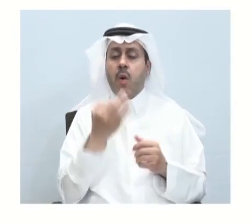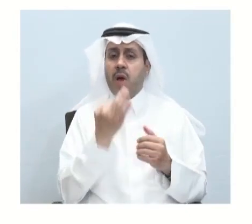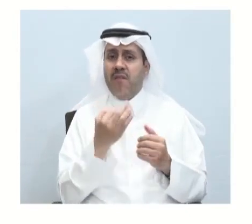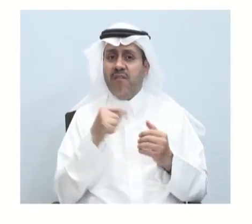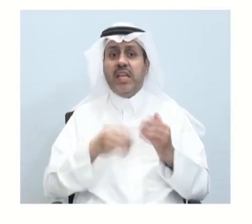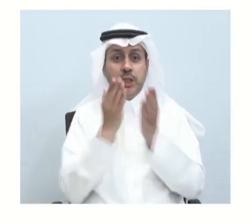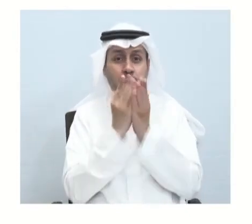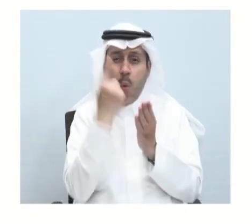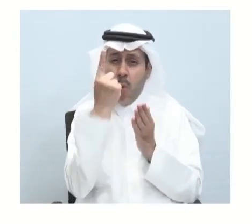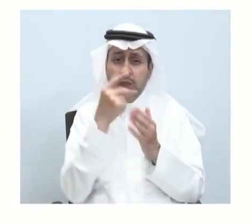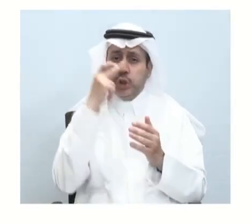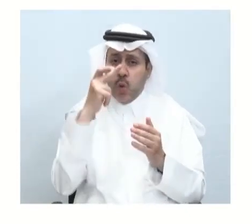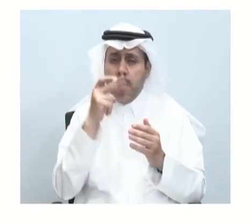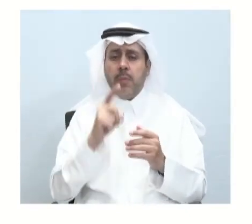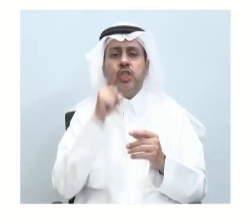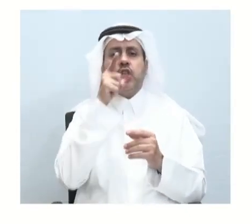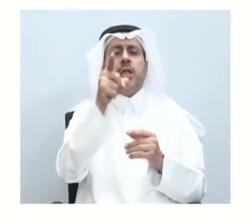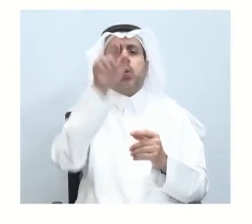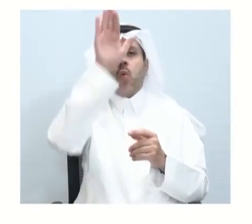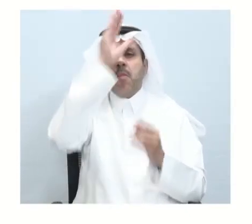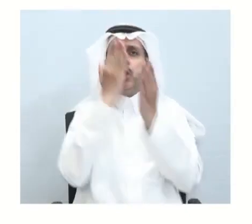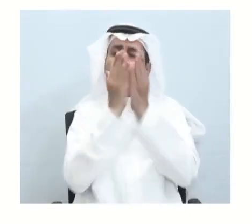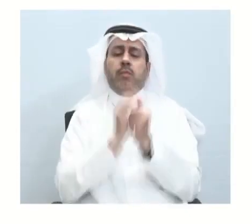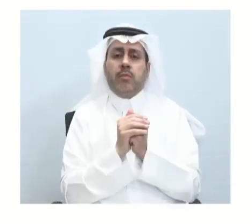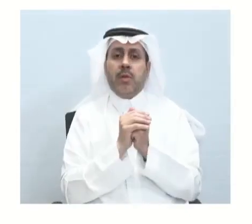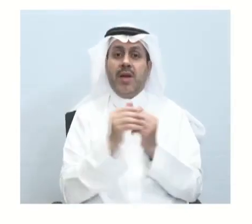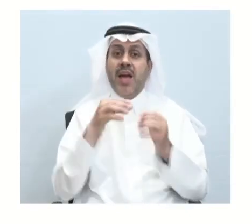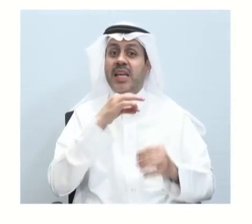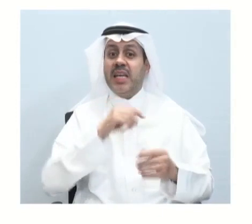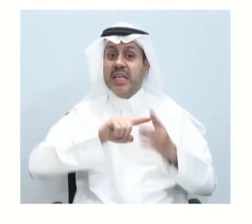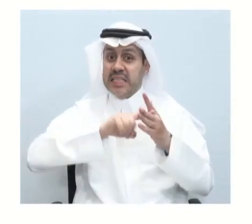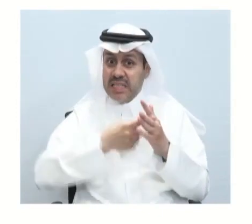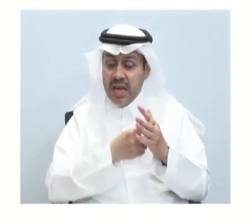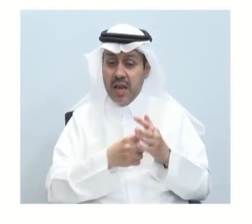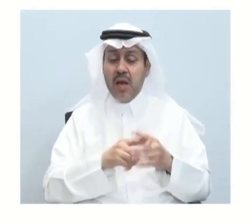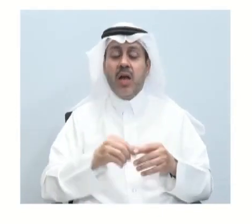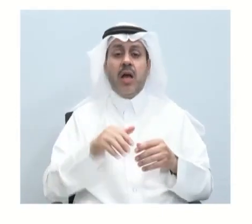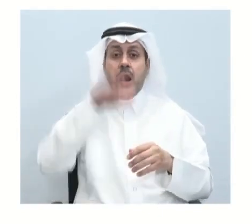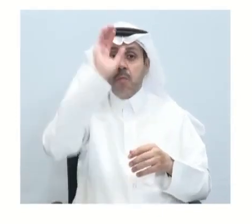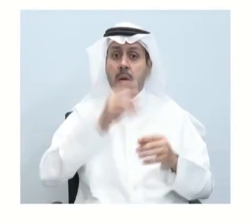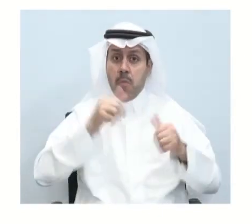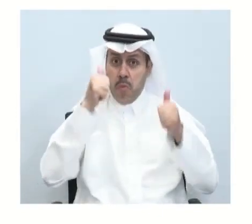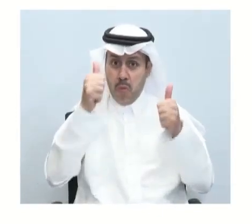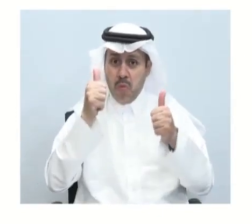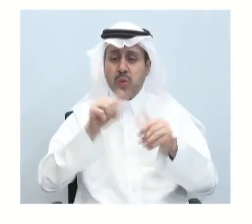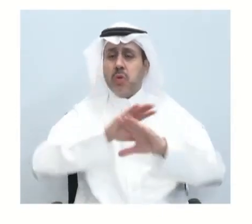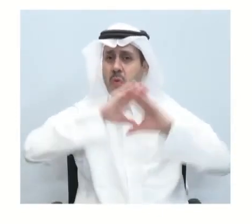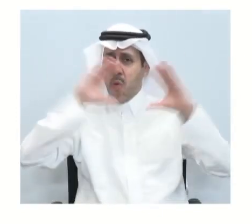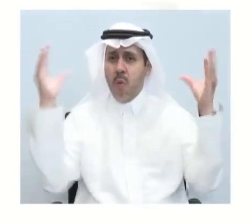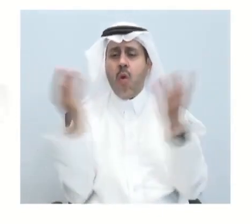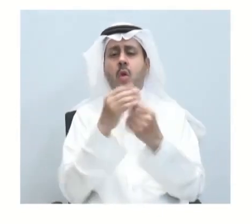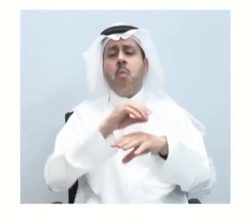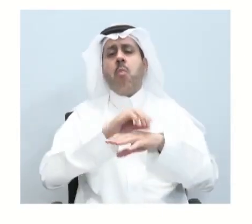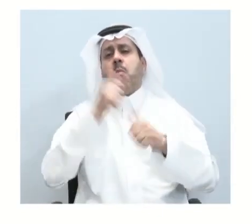للامام لماذا يا فضيل قلت هذا الكلام قال لان به صلاح للعباد والبلاد